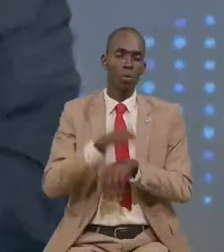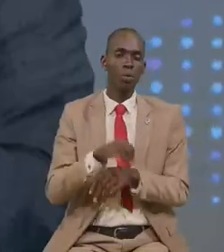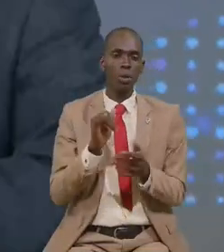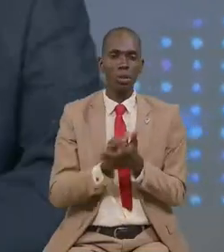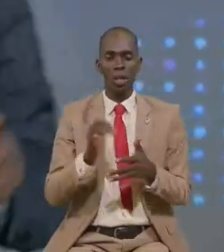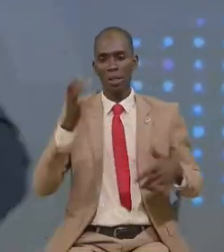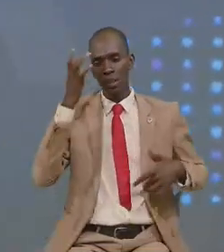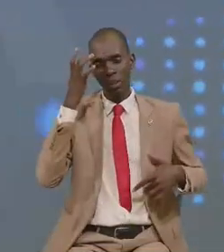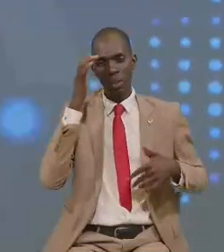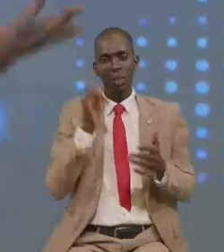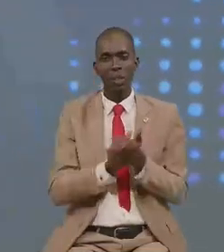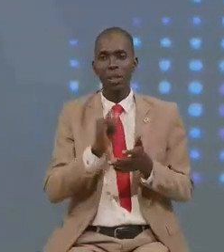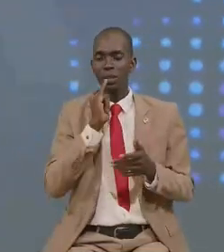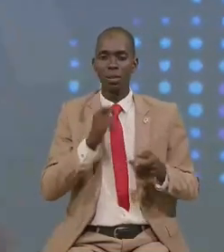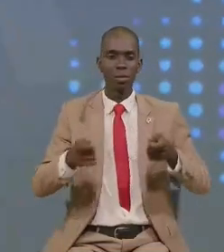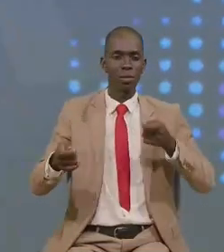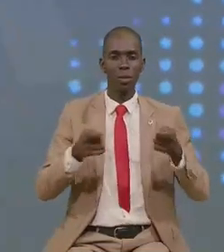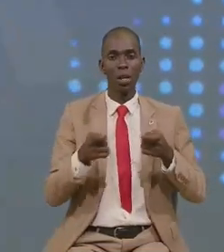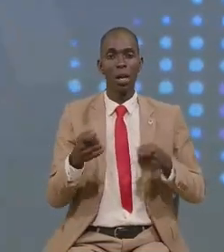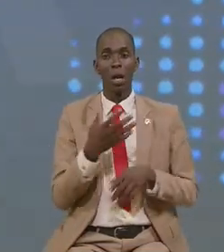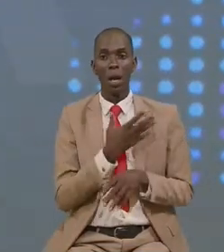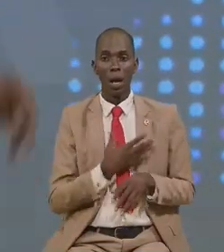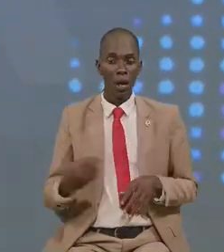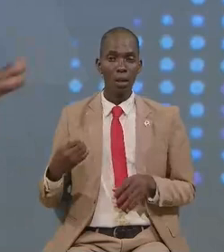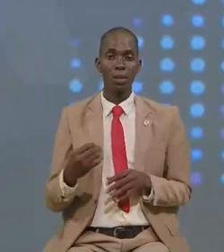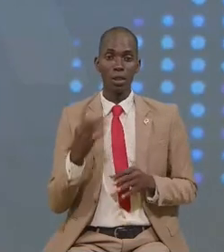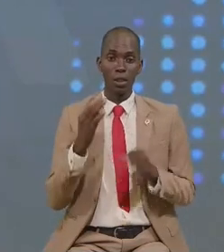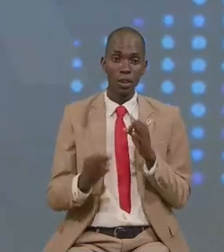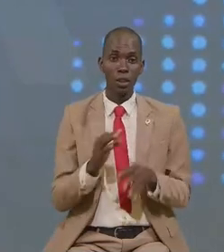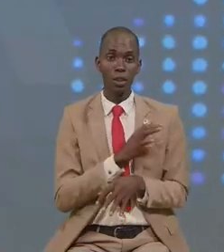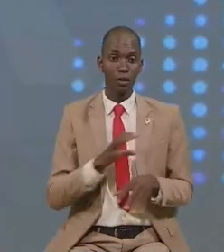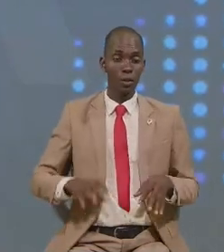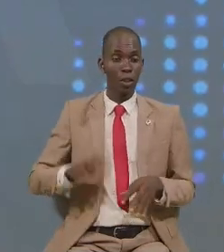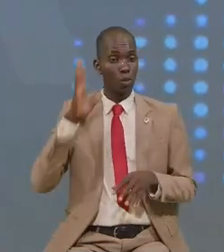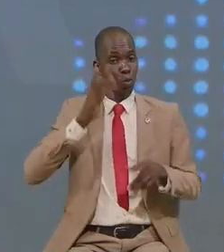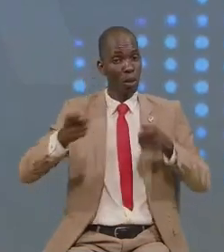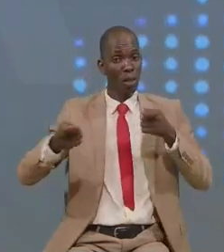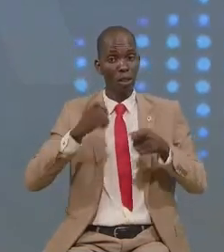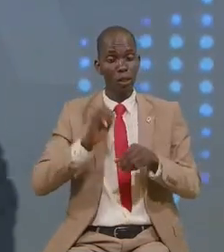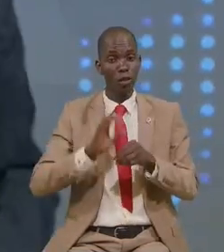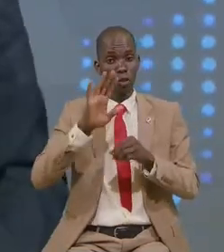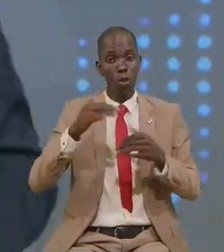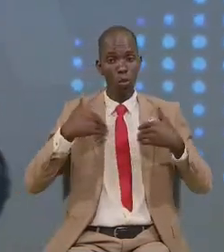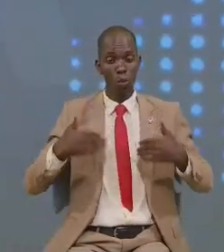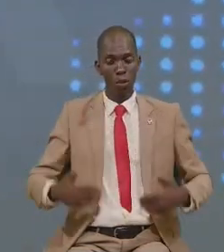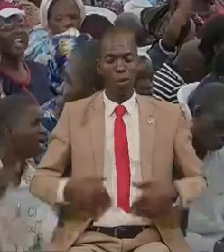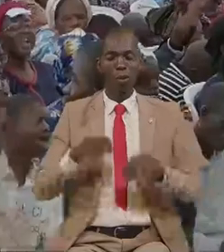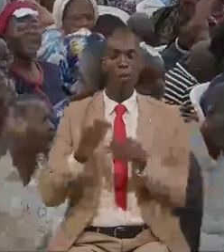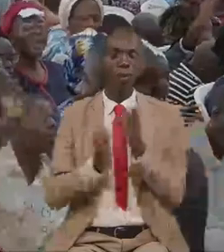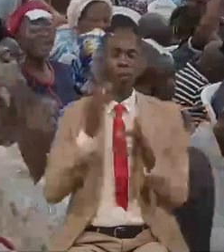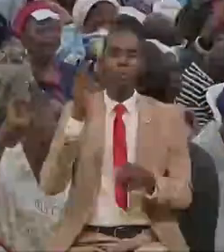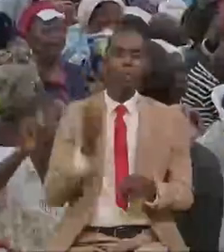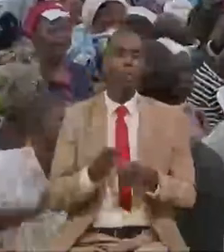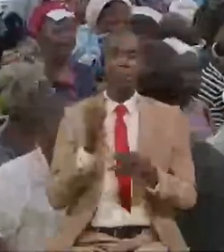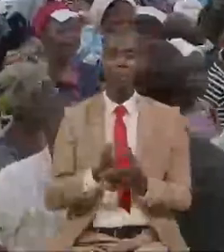qui règne. Et Christ va régner dans toutes les parties de ta vie, au nom de